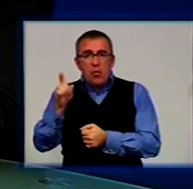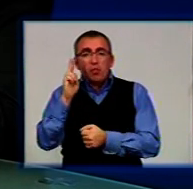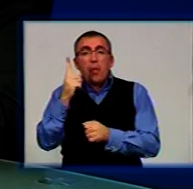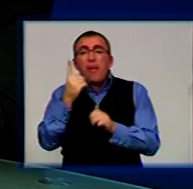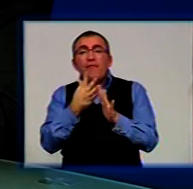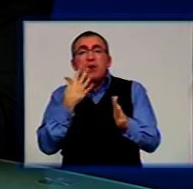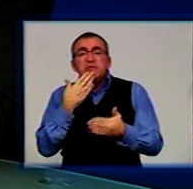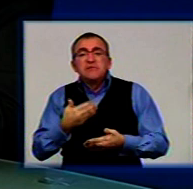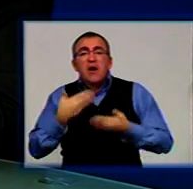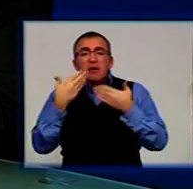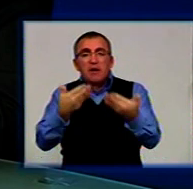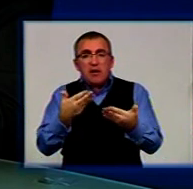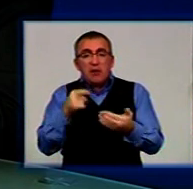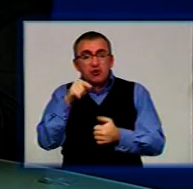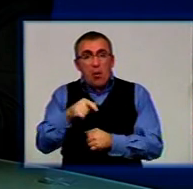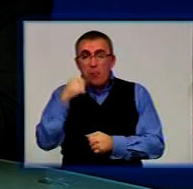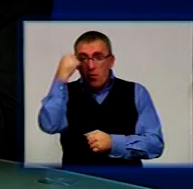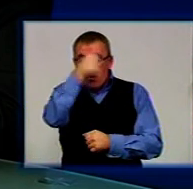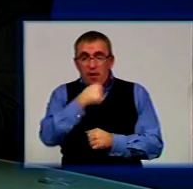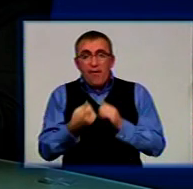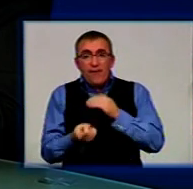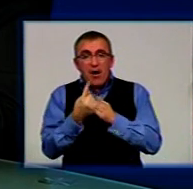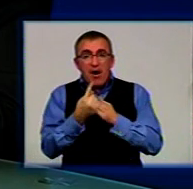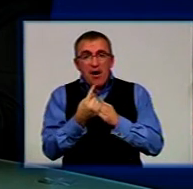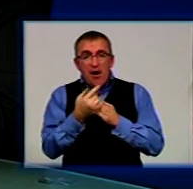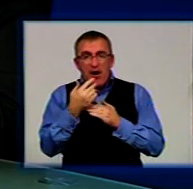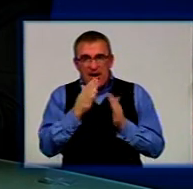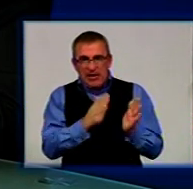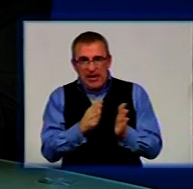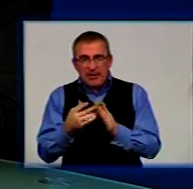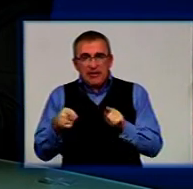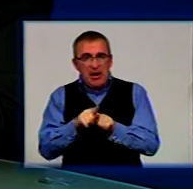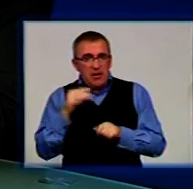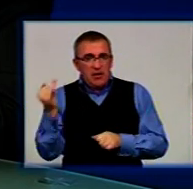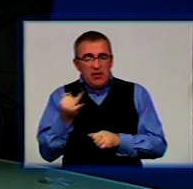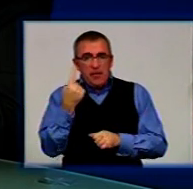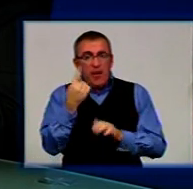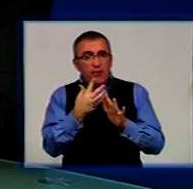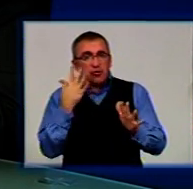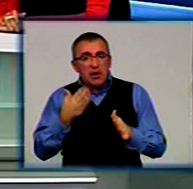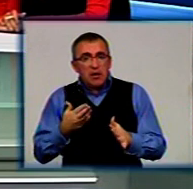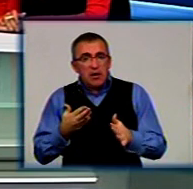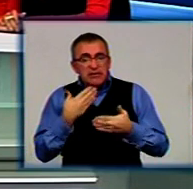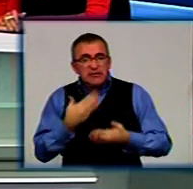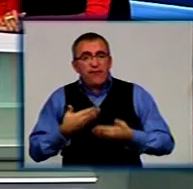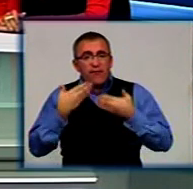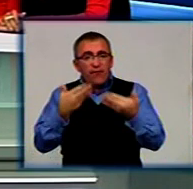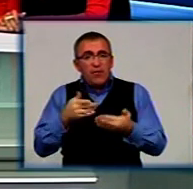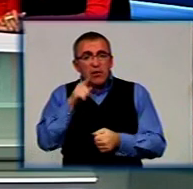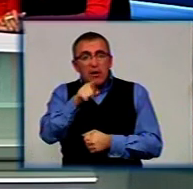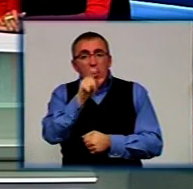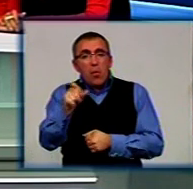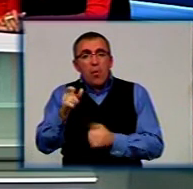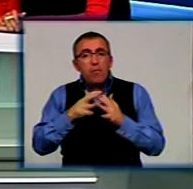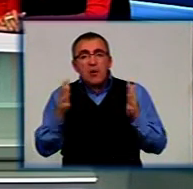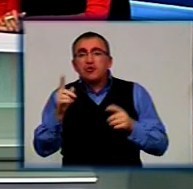першу чергу звертається? Ну, в цьому році виникла така тенденція, дуже цікава, що в першу чергу до нас зверталися ті особи, які